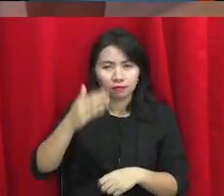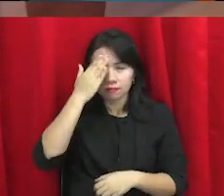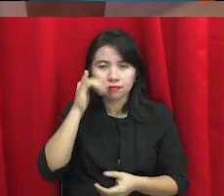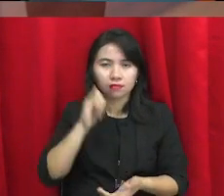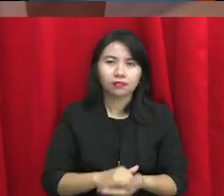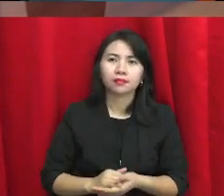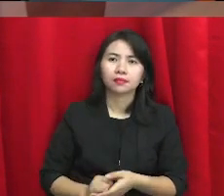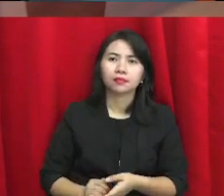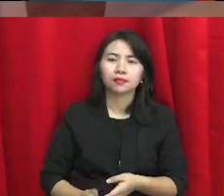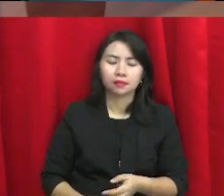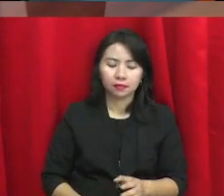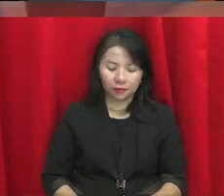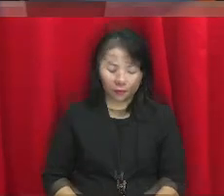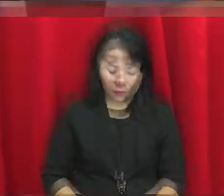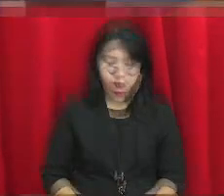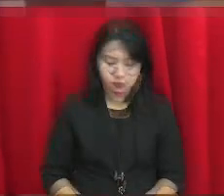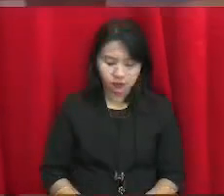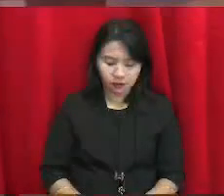Hill?